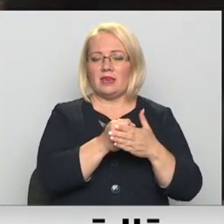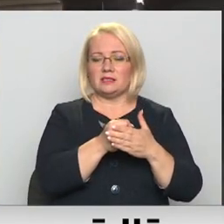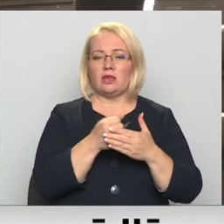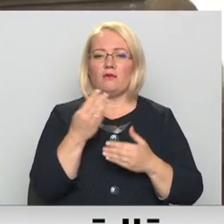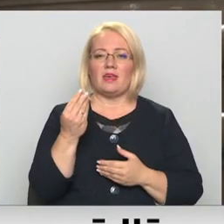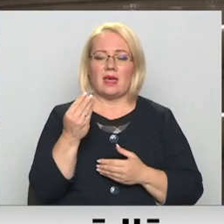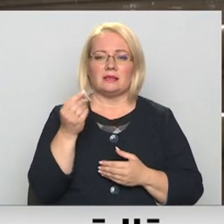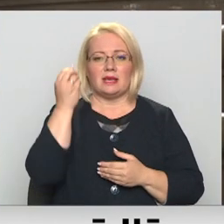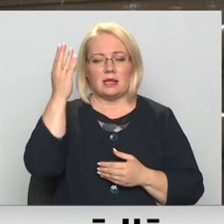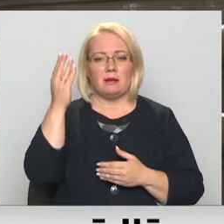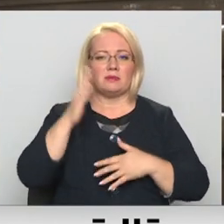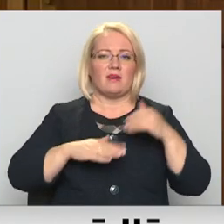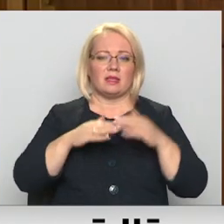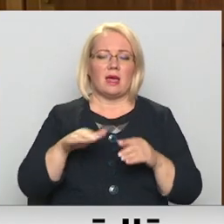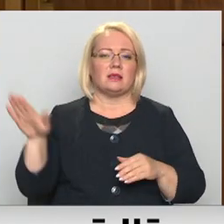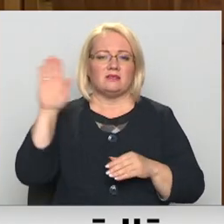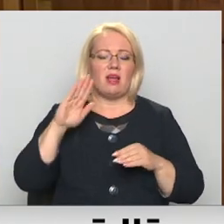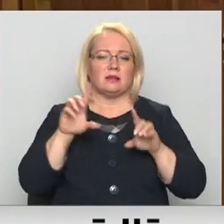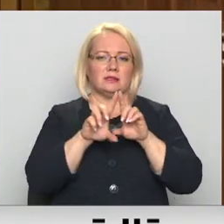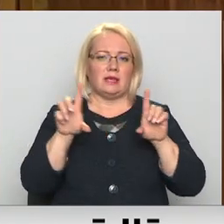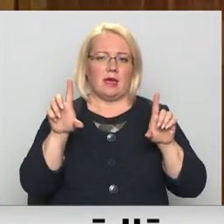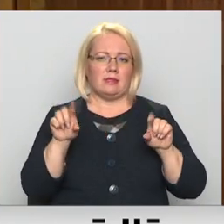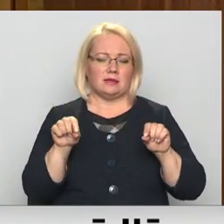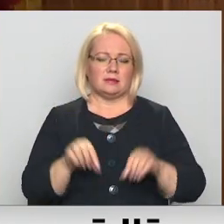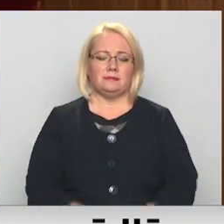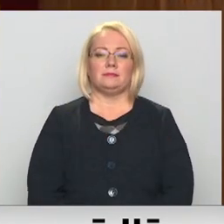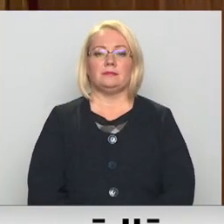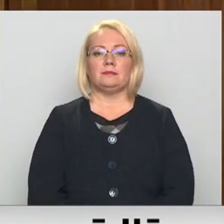Izglītības kvalitātes valsts dienests. Mons Aldeniec, Elvis Puķevits, TV Kurs.